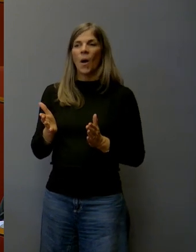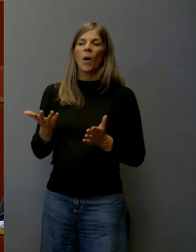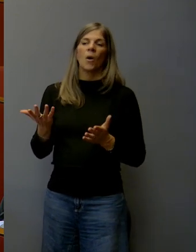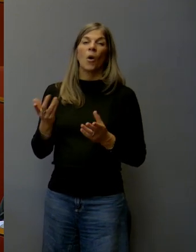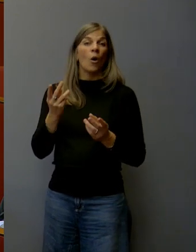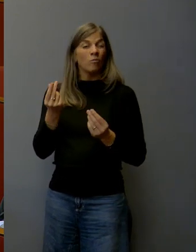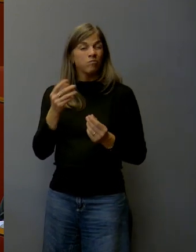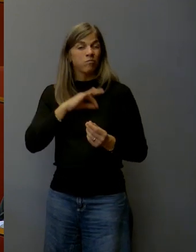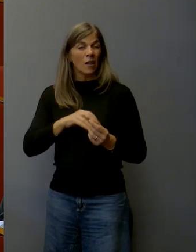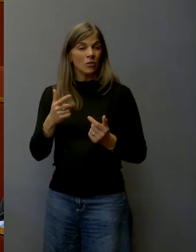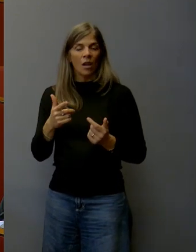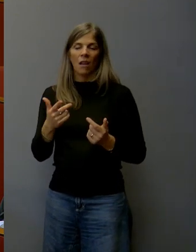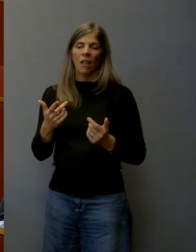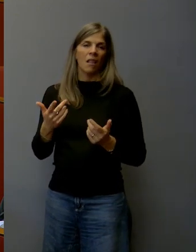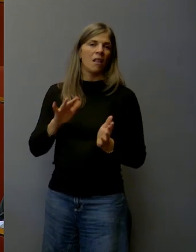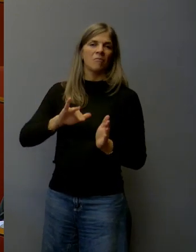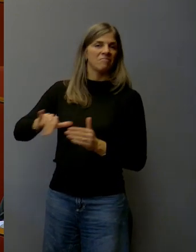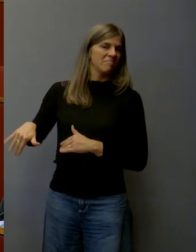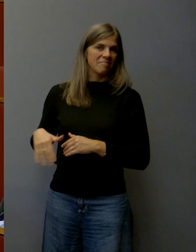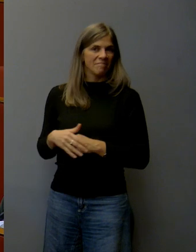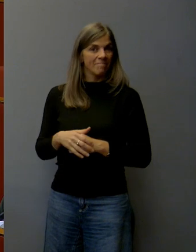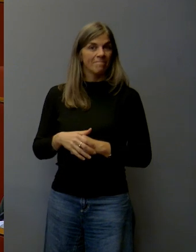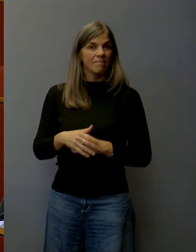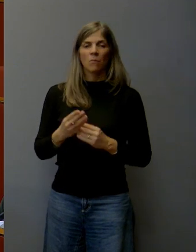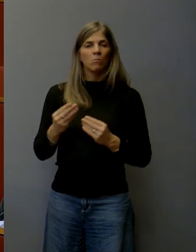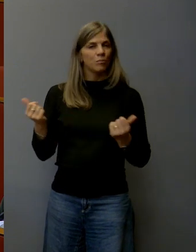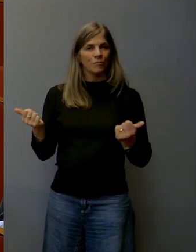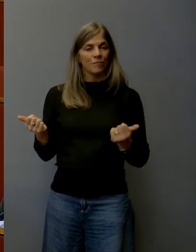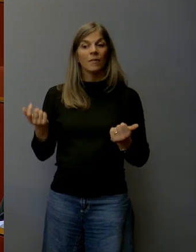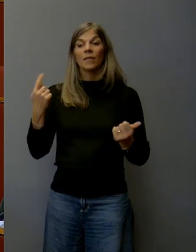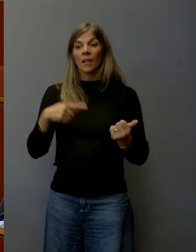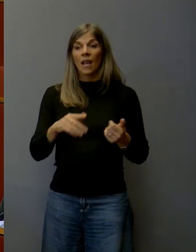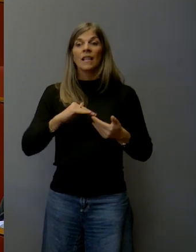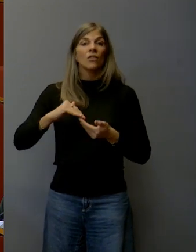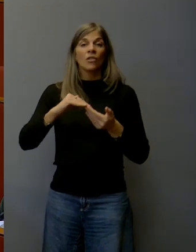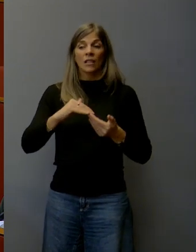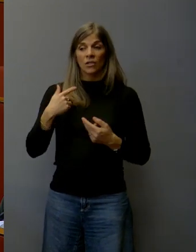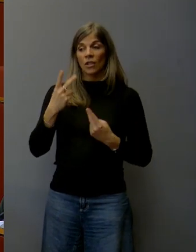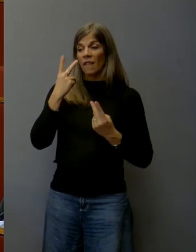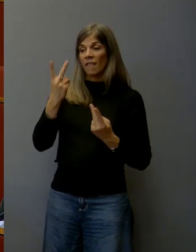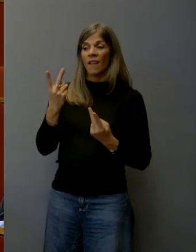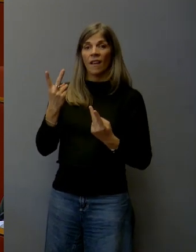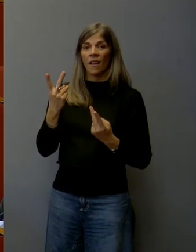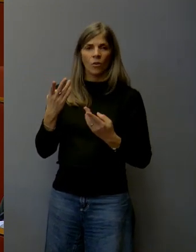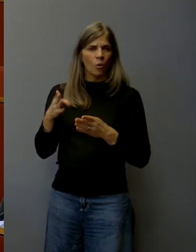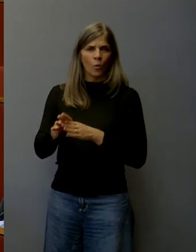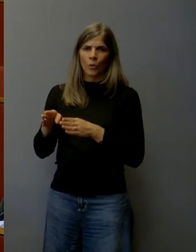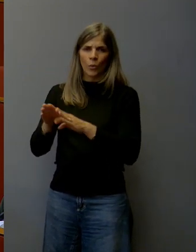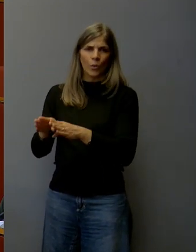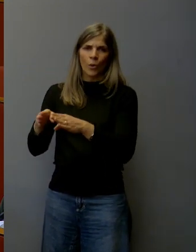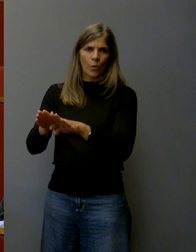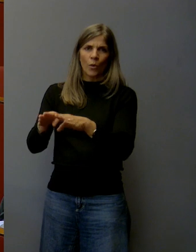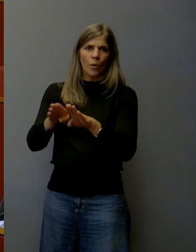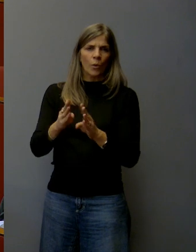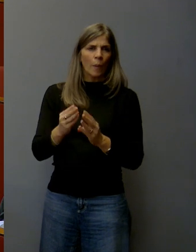mediatica corretta non lo so ma quello che so è che le associazioni stanno morendo e nessuno le sta